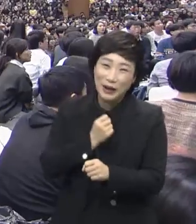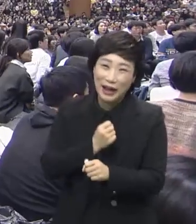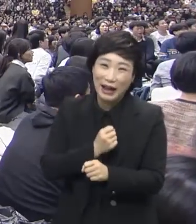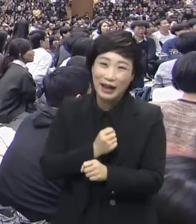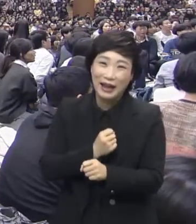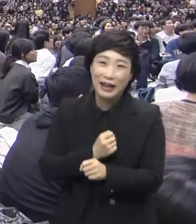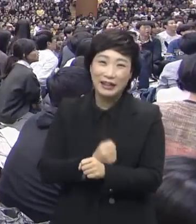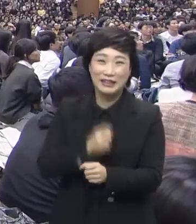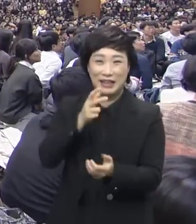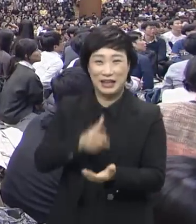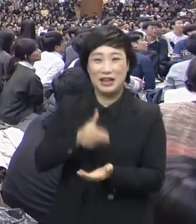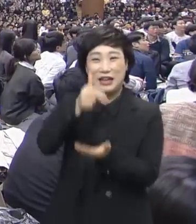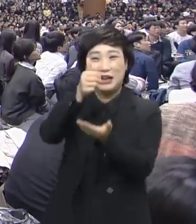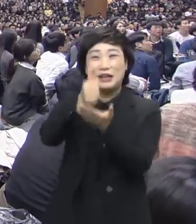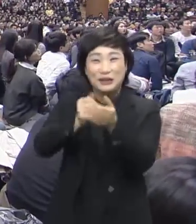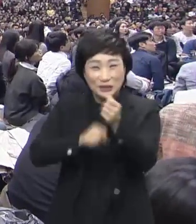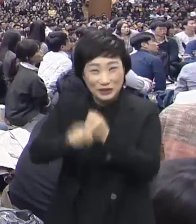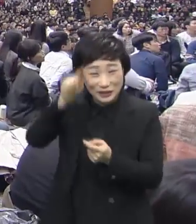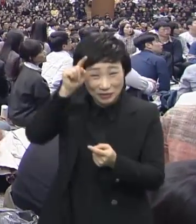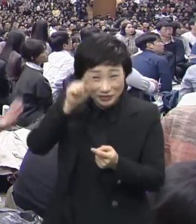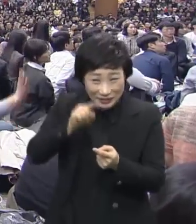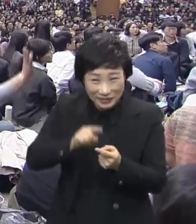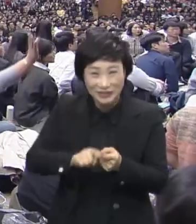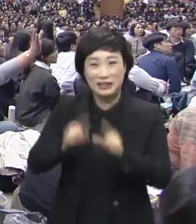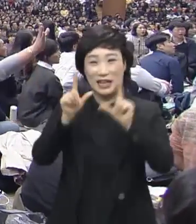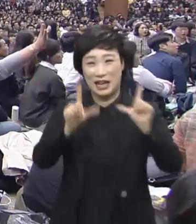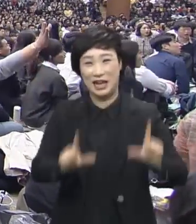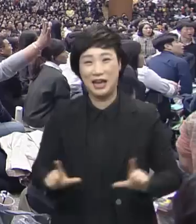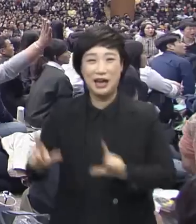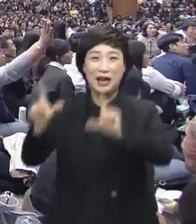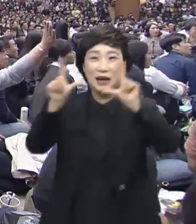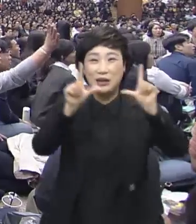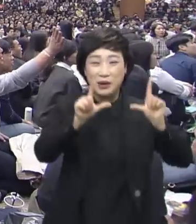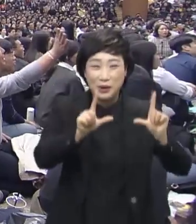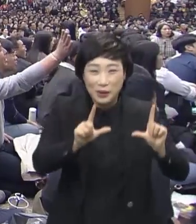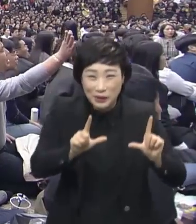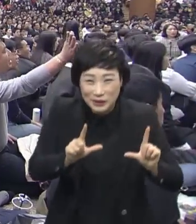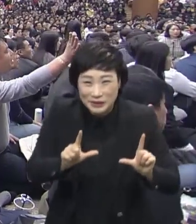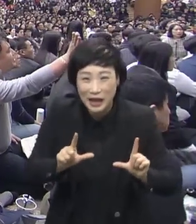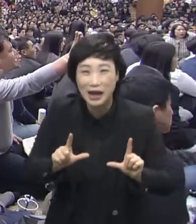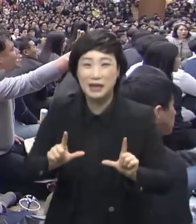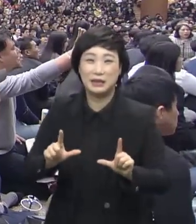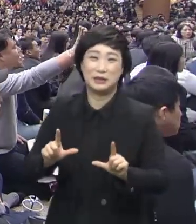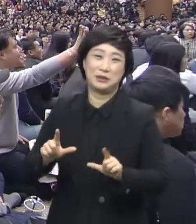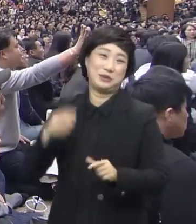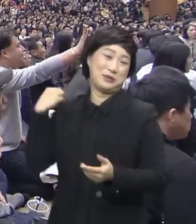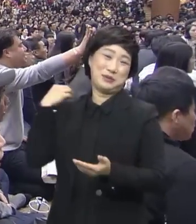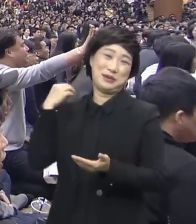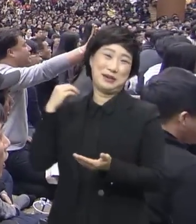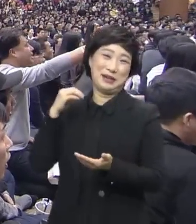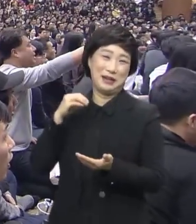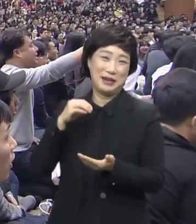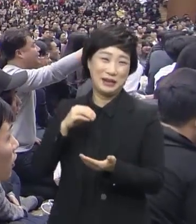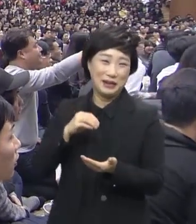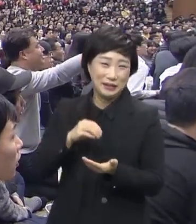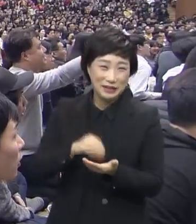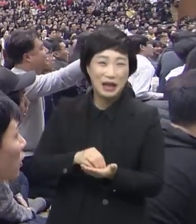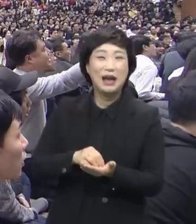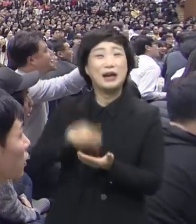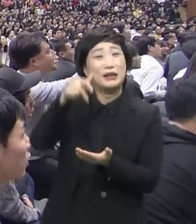살기로 했는데, 주님 뜻대로 살기로 했는데,